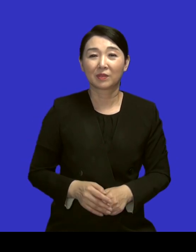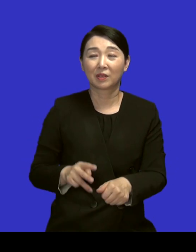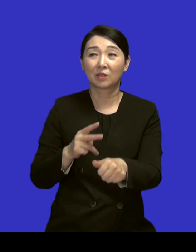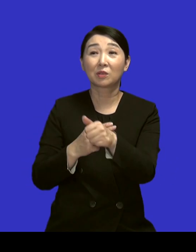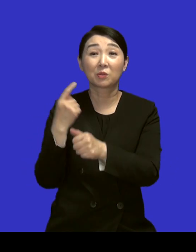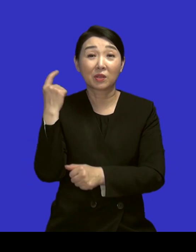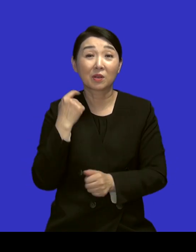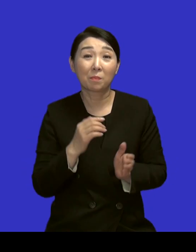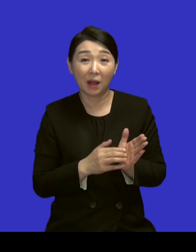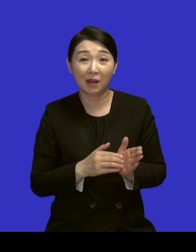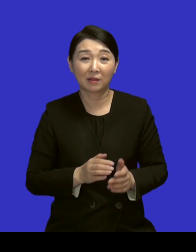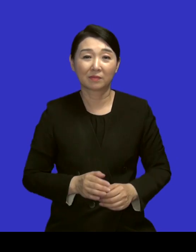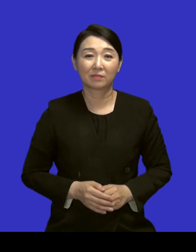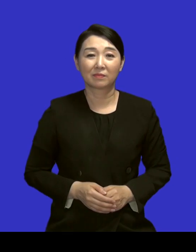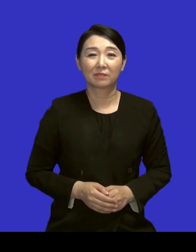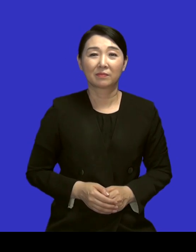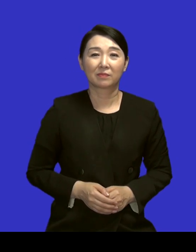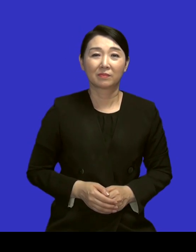선생님께서도 들으셨나 봐요.